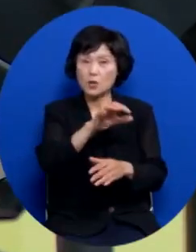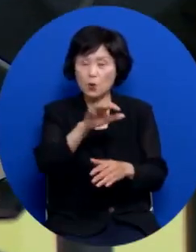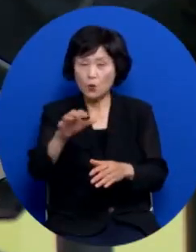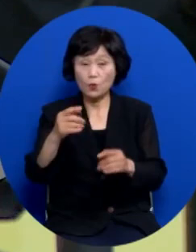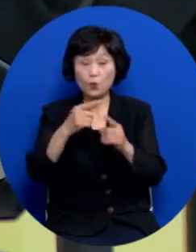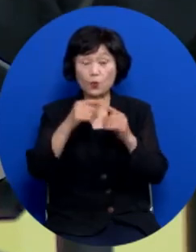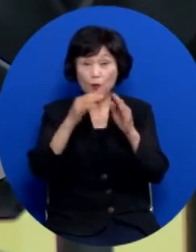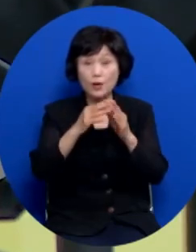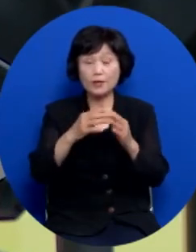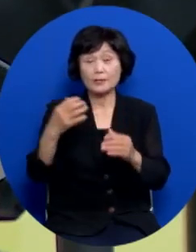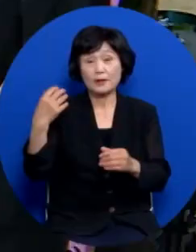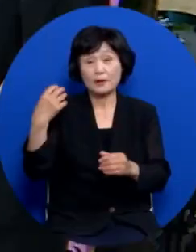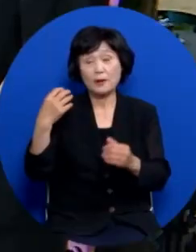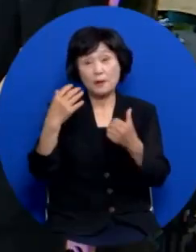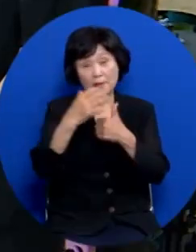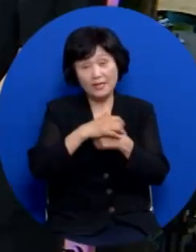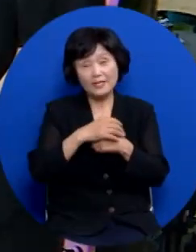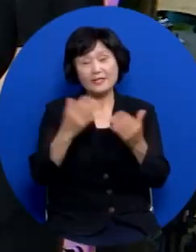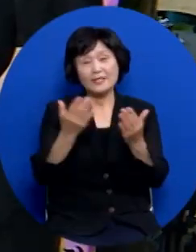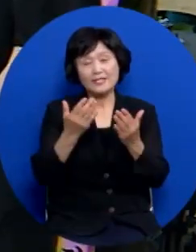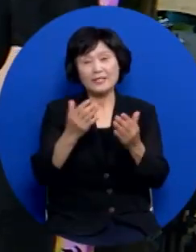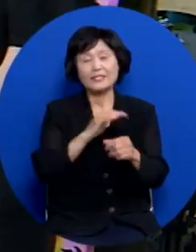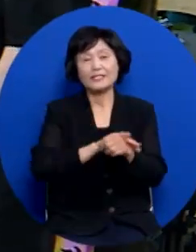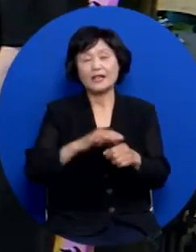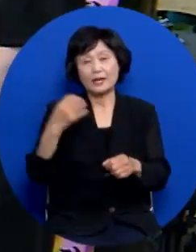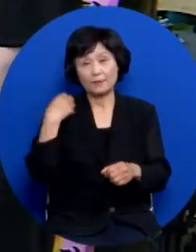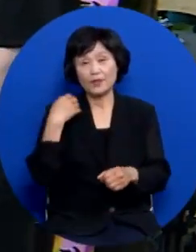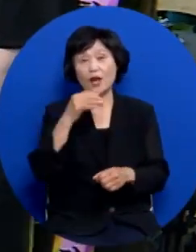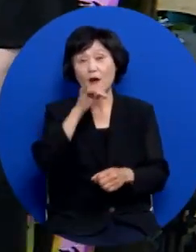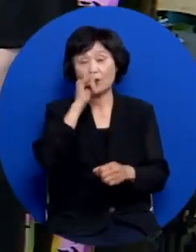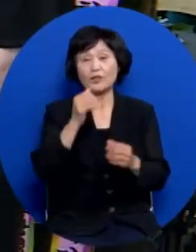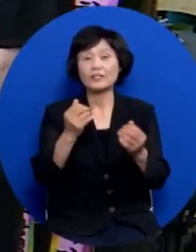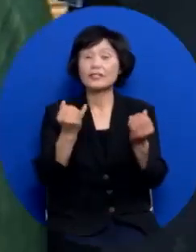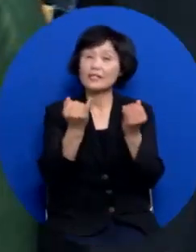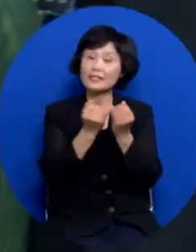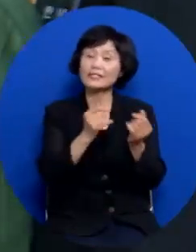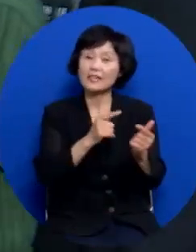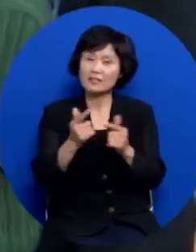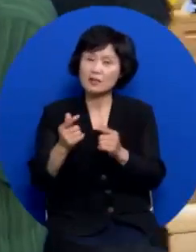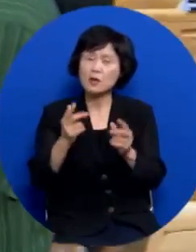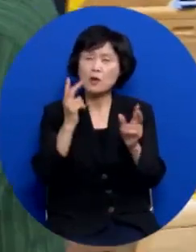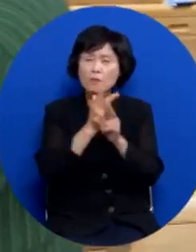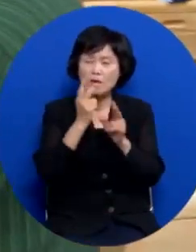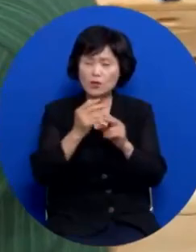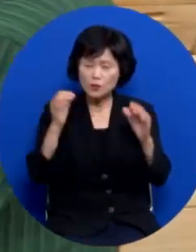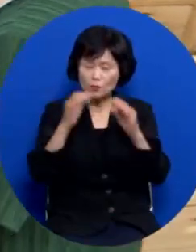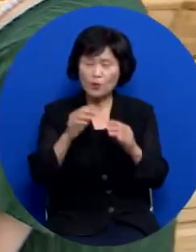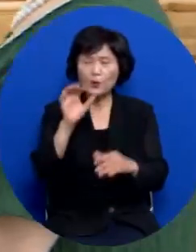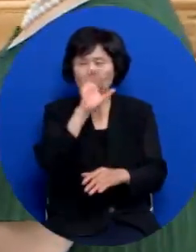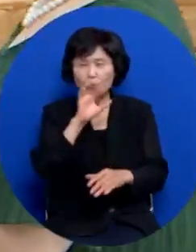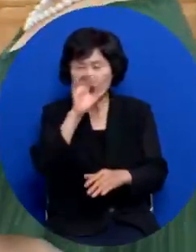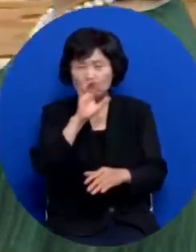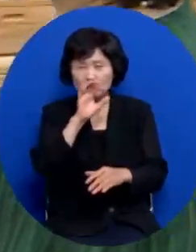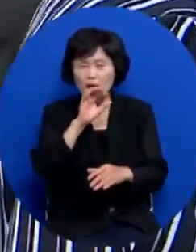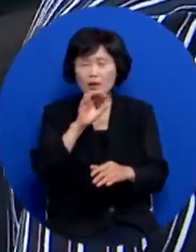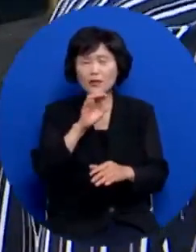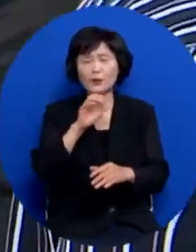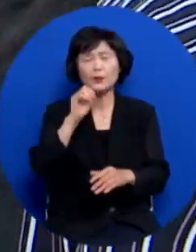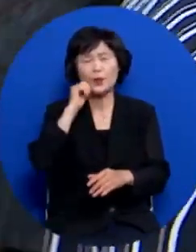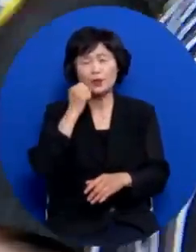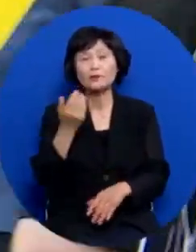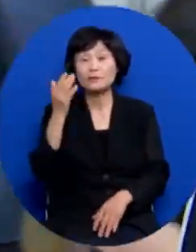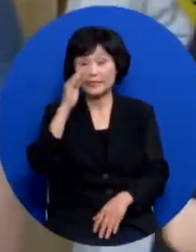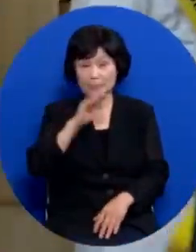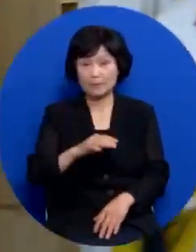맡겨진 사명을 감당하고 있는 여성들. 매주 모여 연습하는 것조차 쉽지 않지만 20여 명의 단원들은